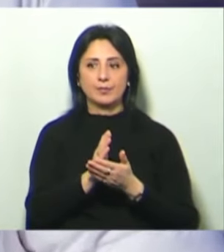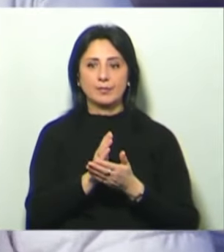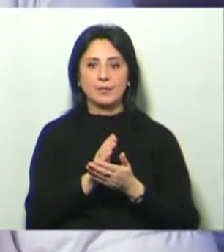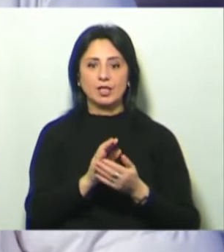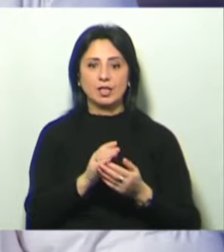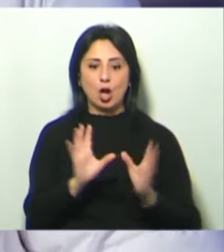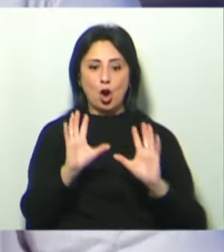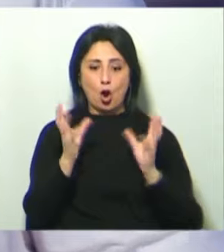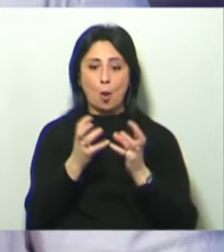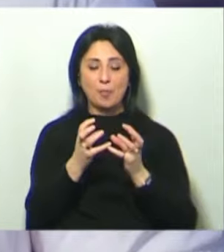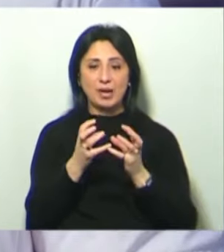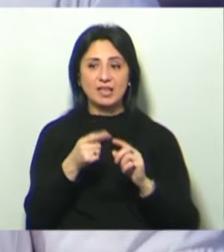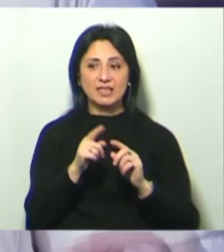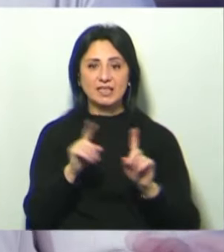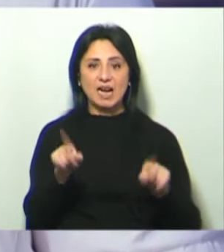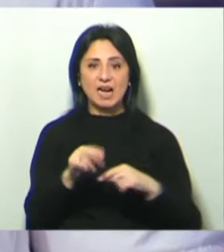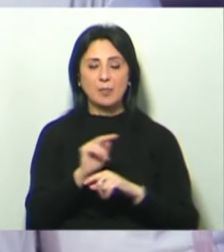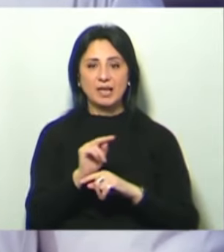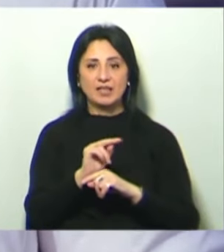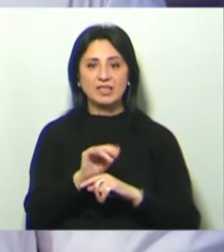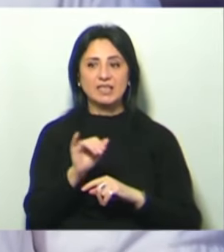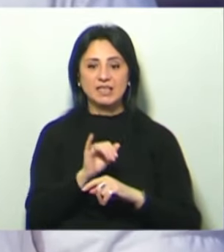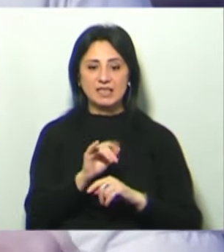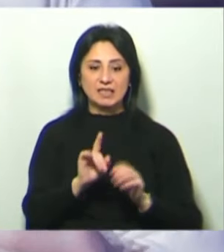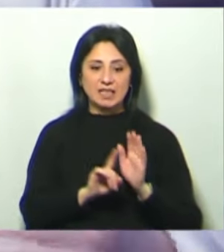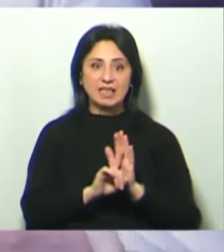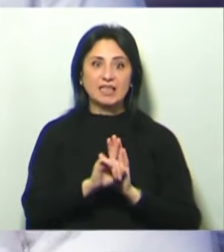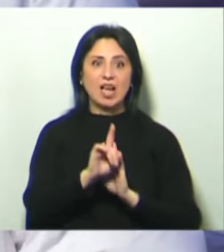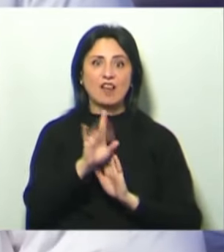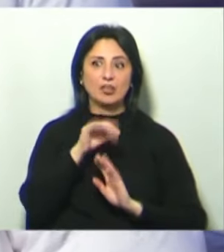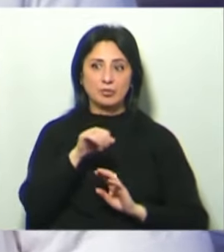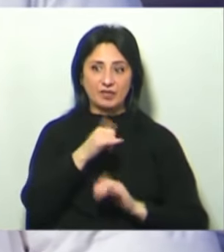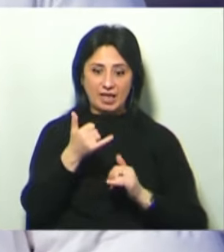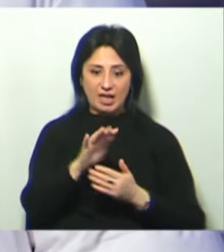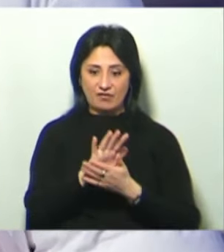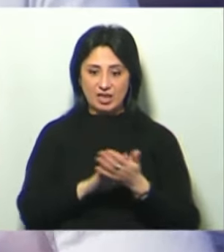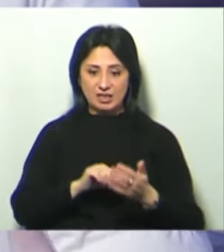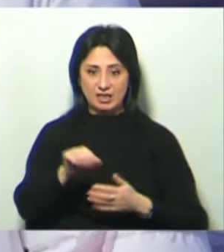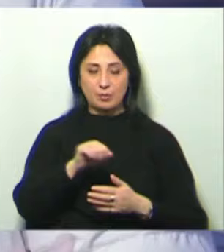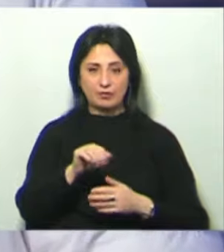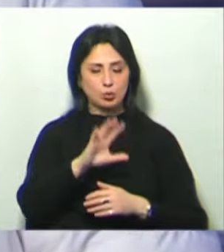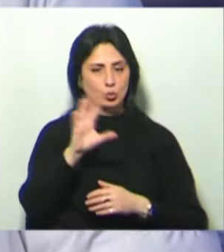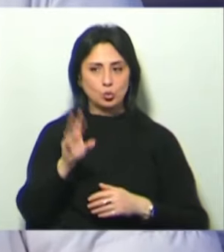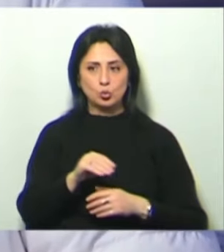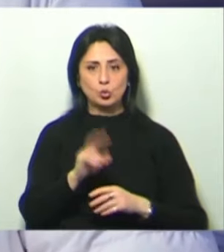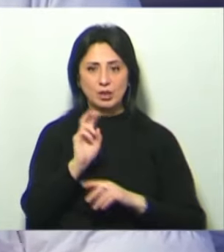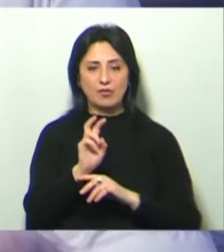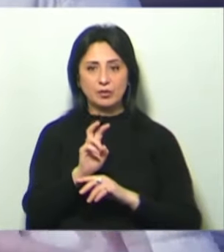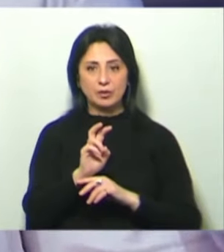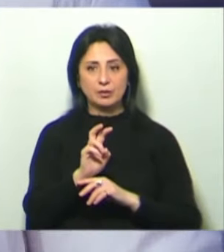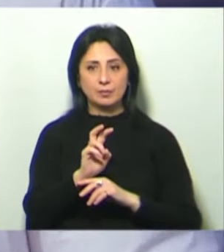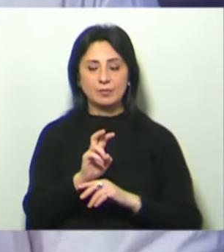აი კომპლექსურად, იცით, აი ეს რეაბილიტაცია, სადაც თავიდან დამყავდა და დღესაც ვაგრძელებ და სულ